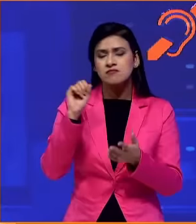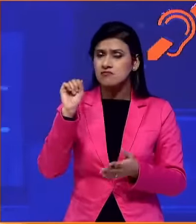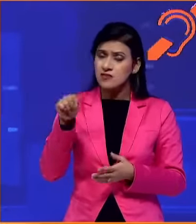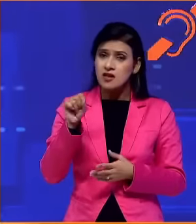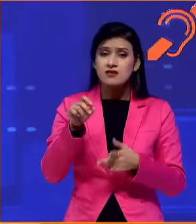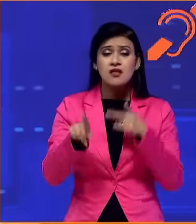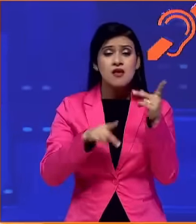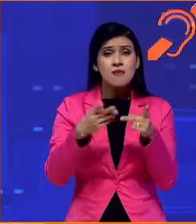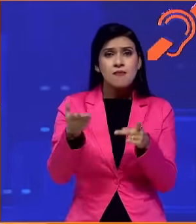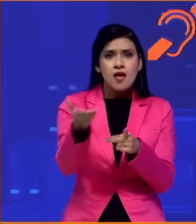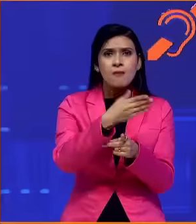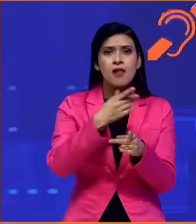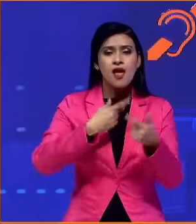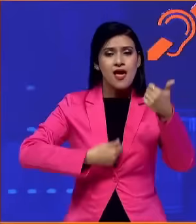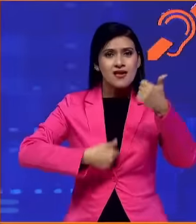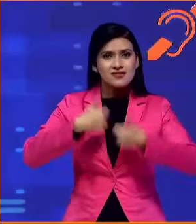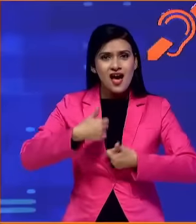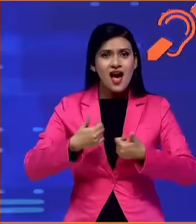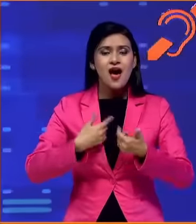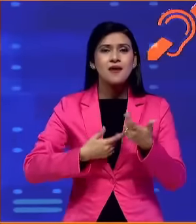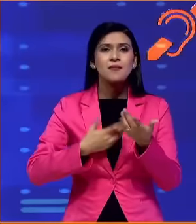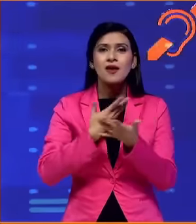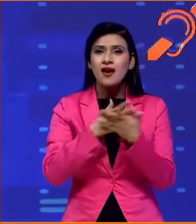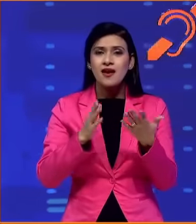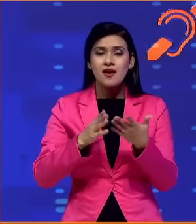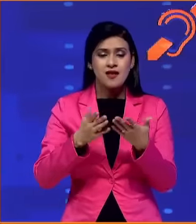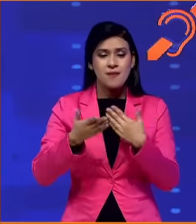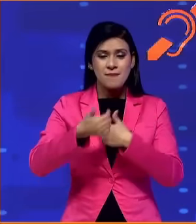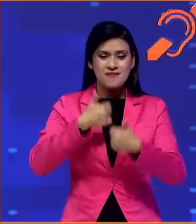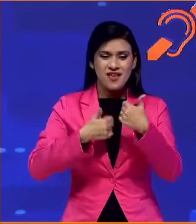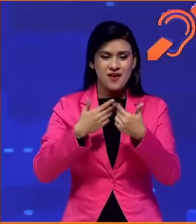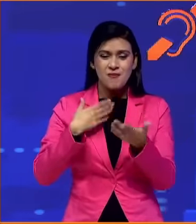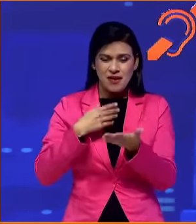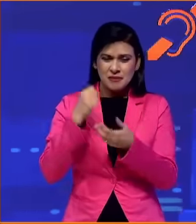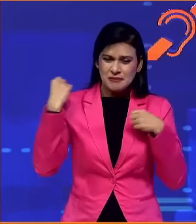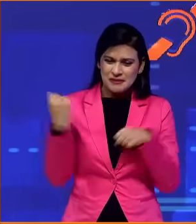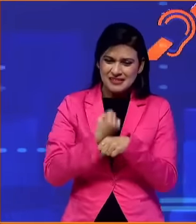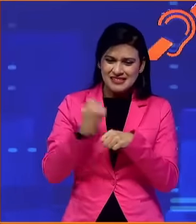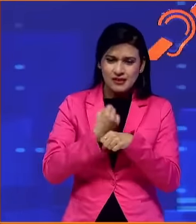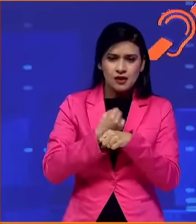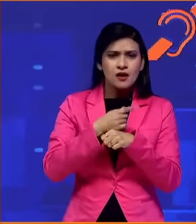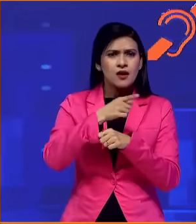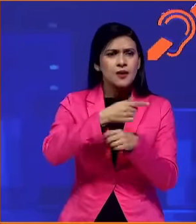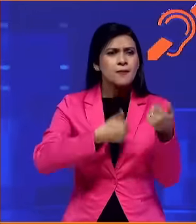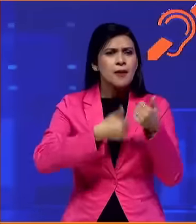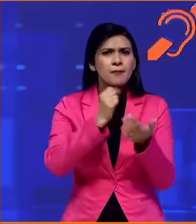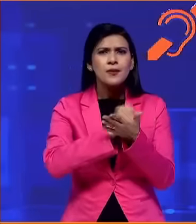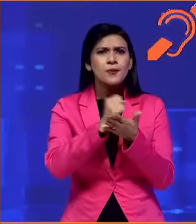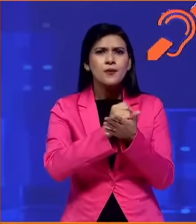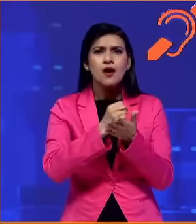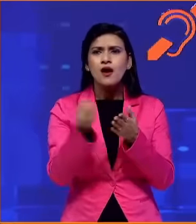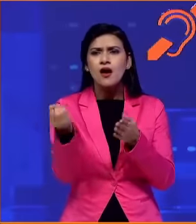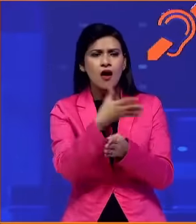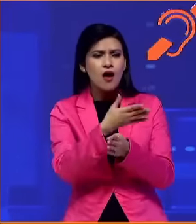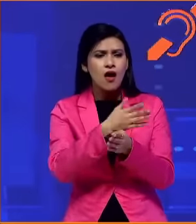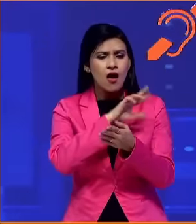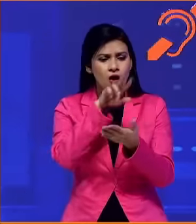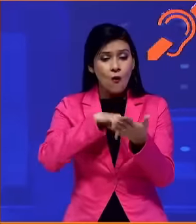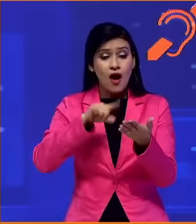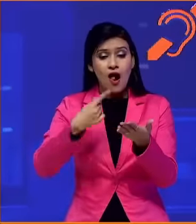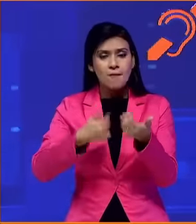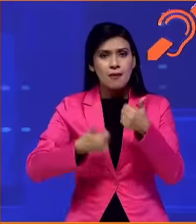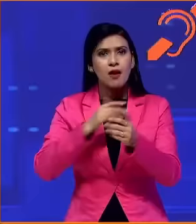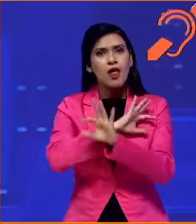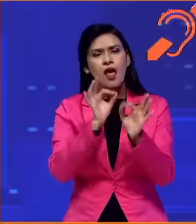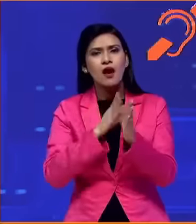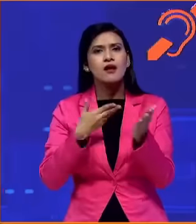लोगोंमेंयहविश्वासपैदाकरनाचाहताहूंकिहमारीपरीक्षाएं,हमारेप्रश्नपत्र लीकनहींहोंगे। यहांकेयुवाओंमेंयहधारणाविकसितहोजातीहैकिहमें न्यायनहींमिल